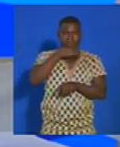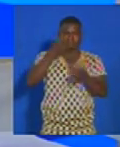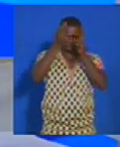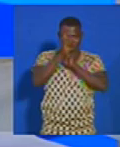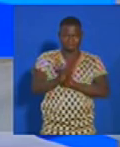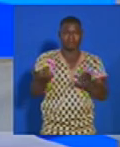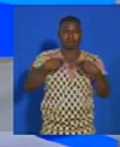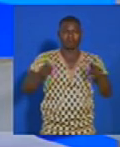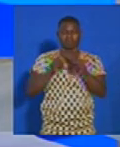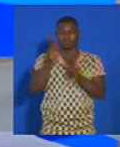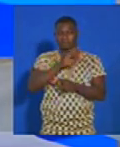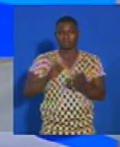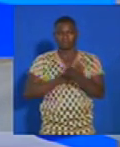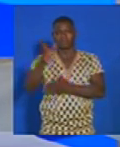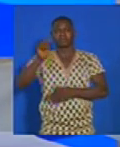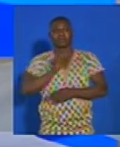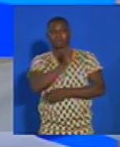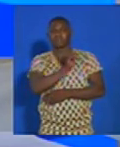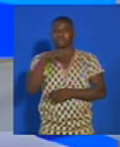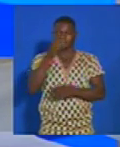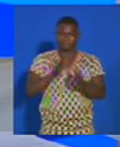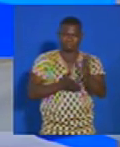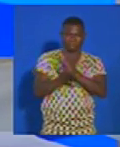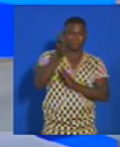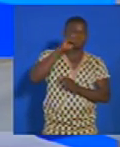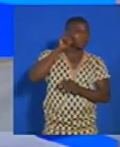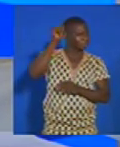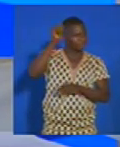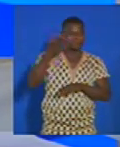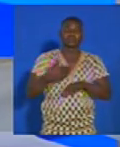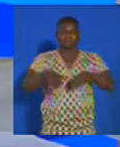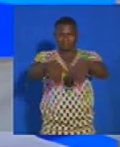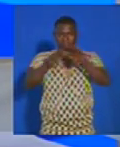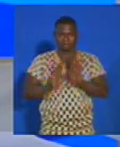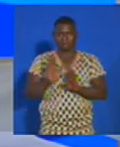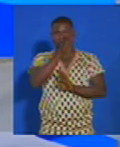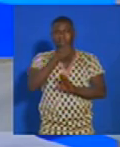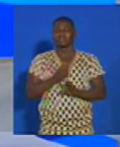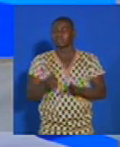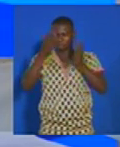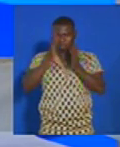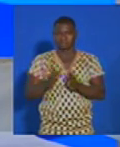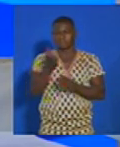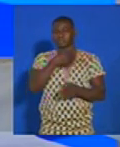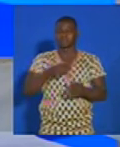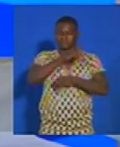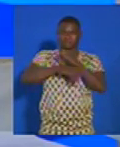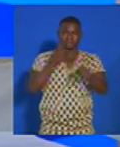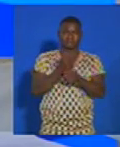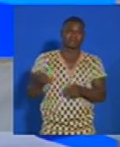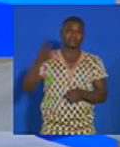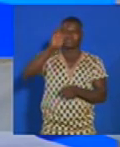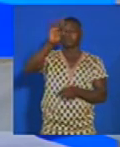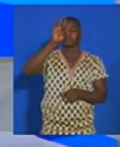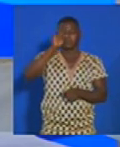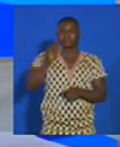respectée au Burkina par l'ambassadeur de Chine qui s'est recueilli hier sur les tombes des médecins de la mission des années 80 à Kudugu. Ainsi, il a